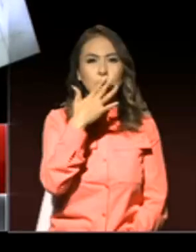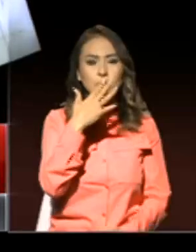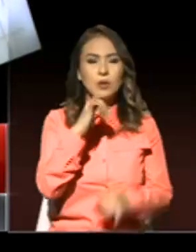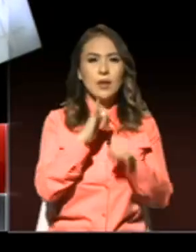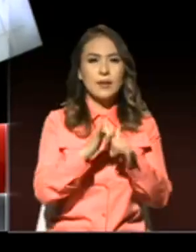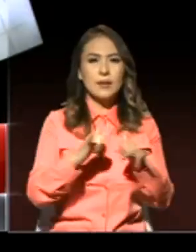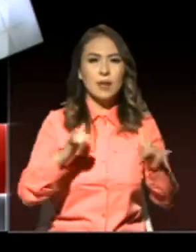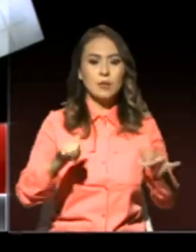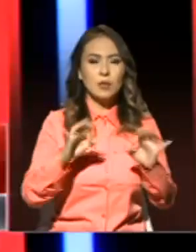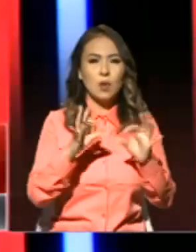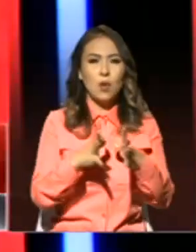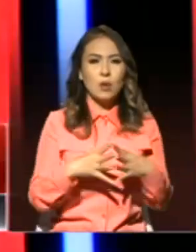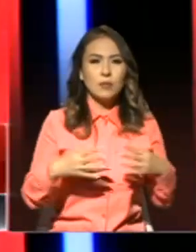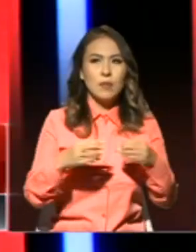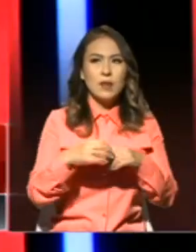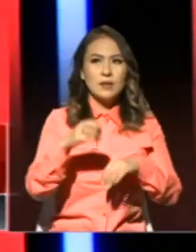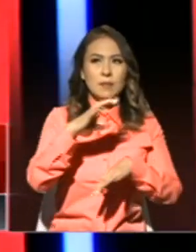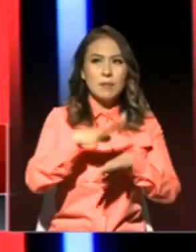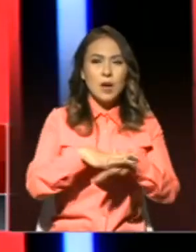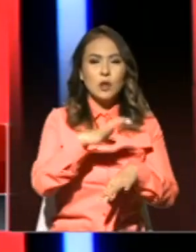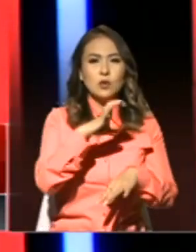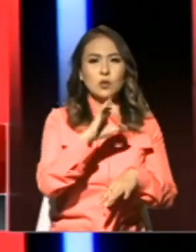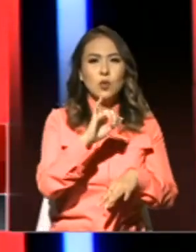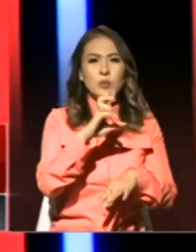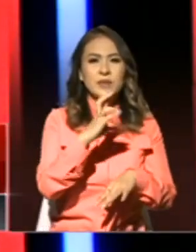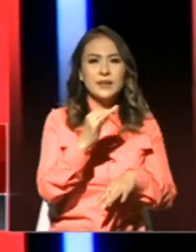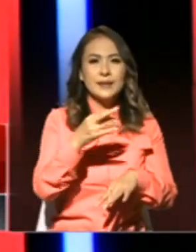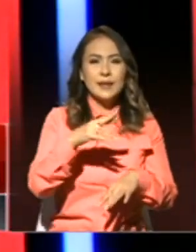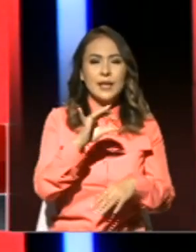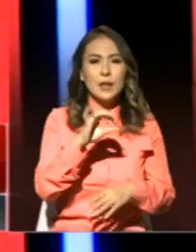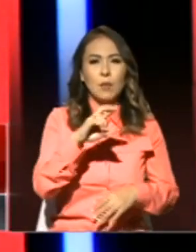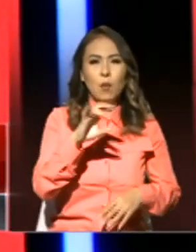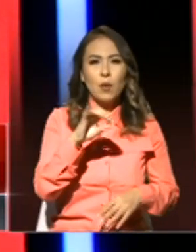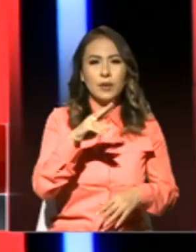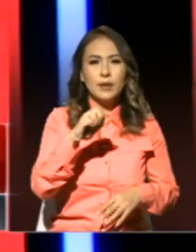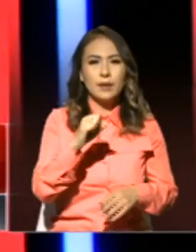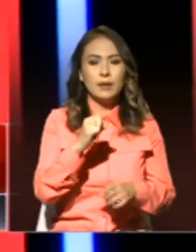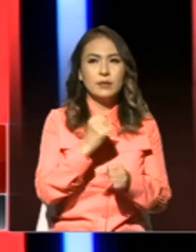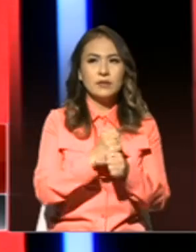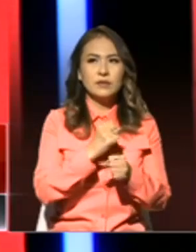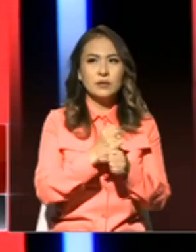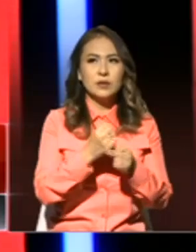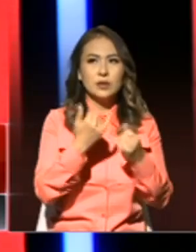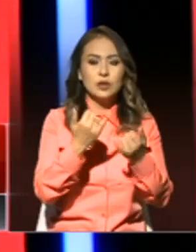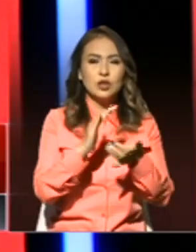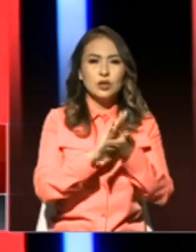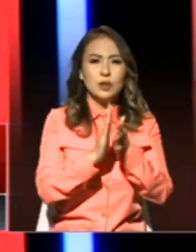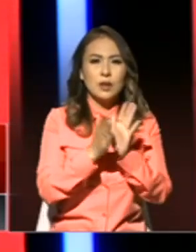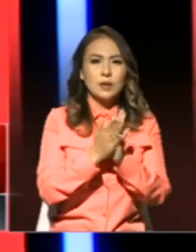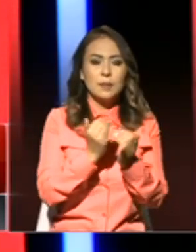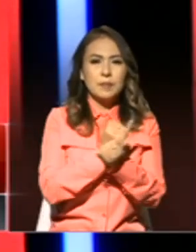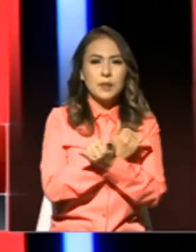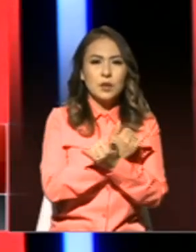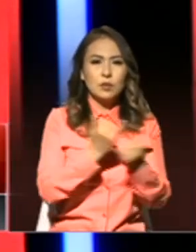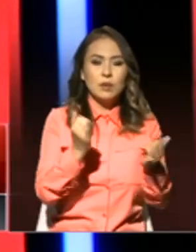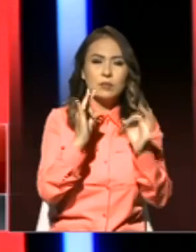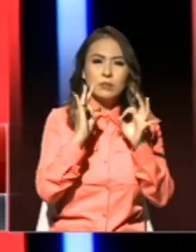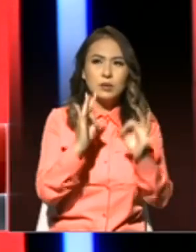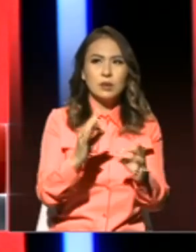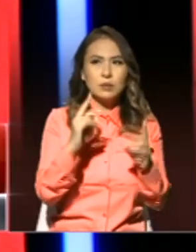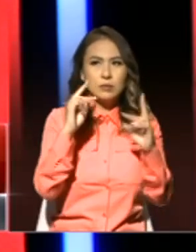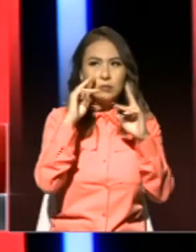институты саналатын отбасы банкі өзінің субсидиялаған ипотекалық өнімін осындай шарттармен беруі дұрыс па?